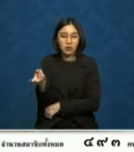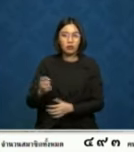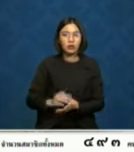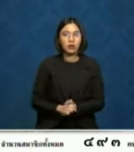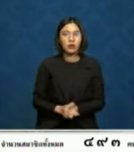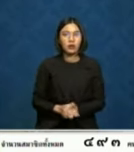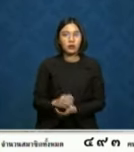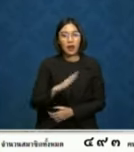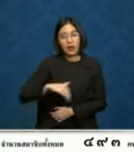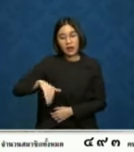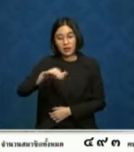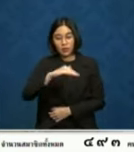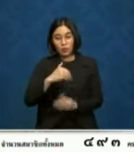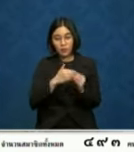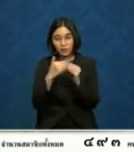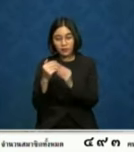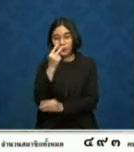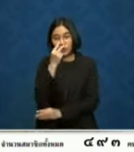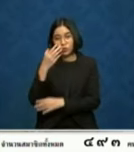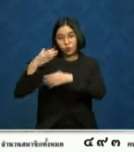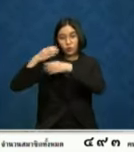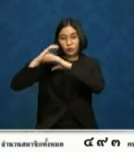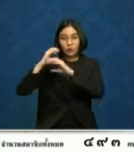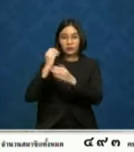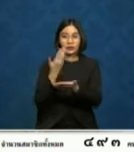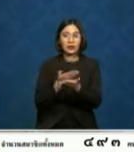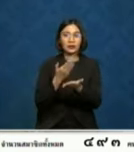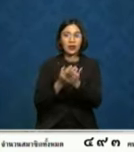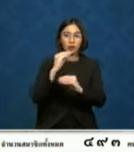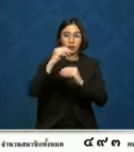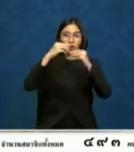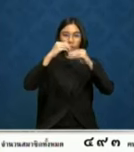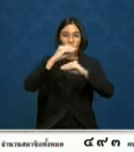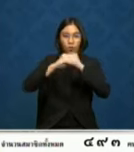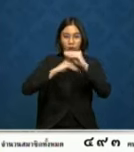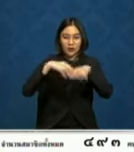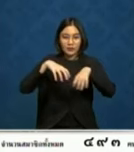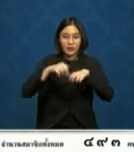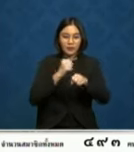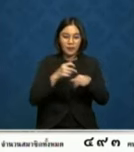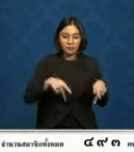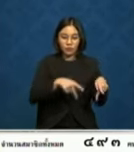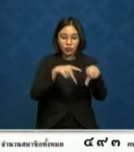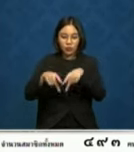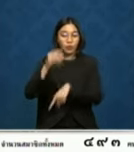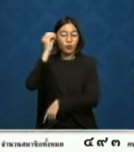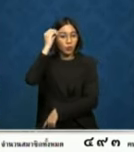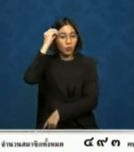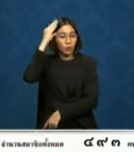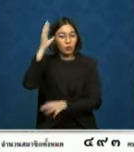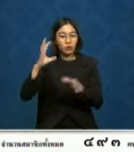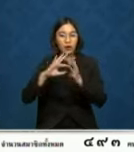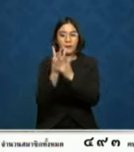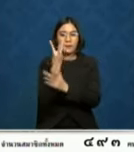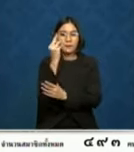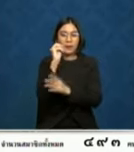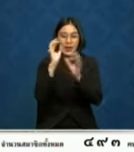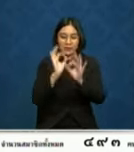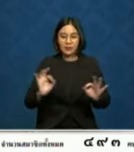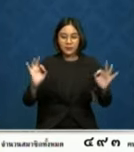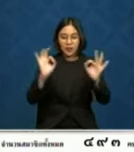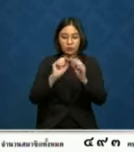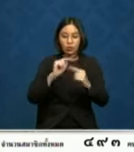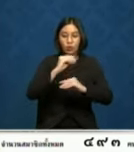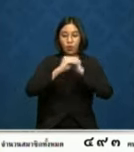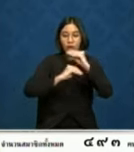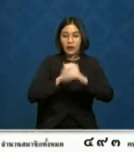ขอพาท่านประธานและเพื่อนสมาชิกทบทวนงบประมาณในโครงการจัดการสร้างพิพิธภัณฑ์องค์ความรู้เรื่องไม้มีค่าซึ่งเป็น